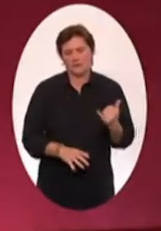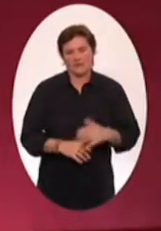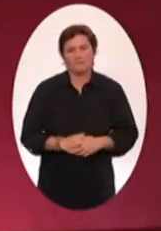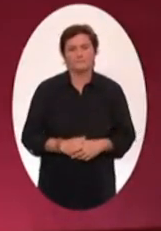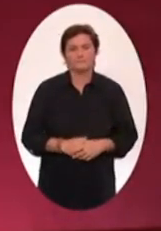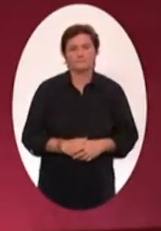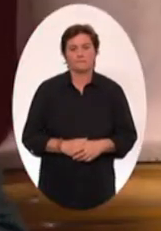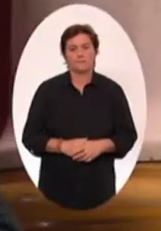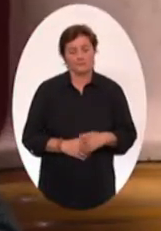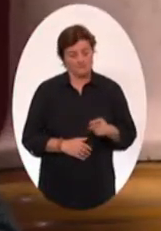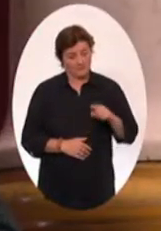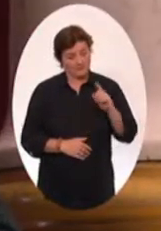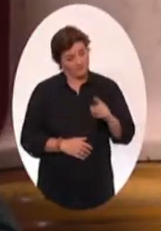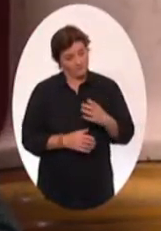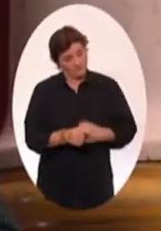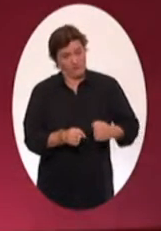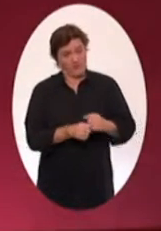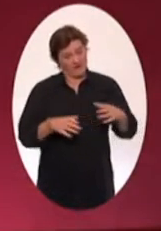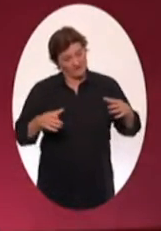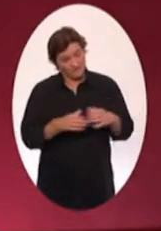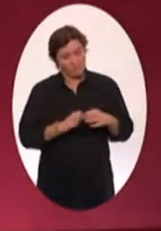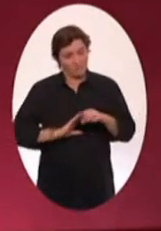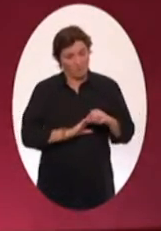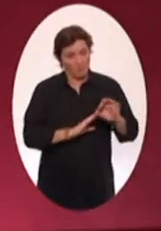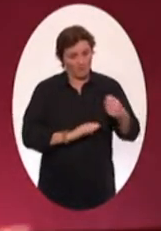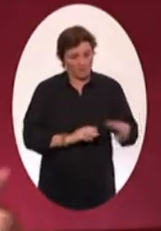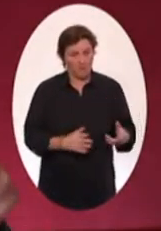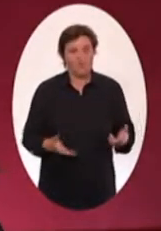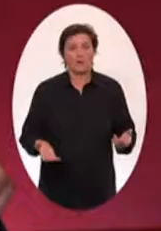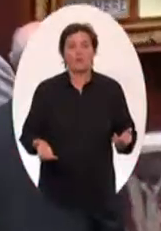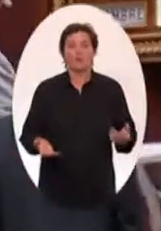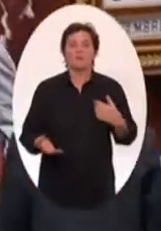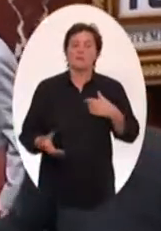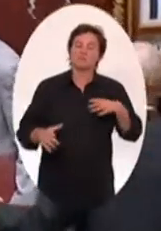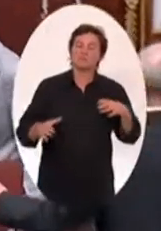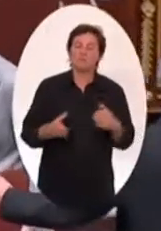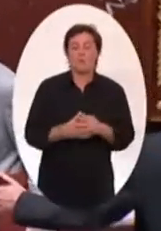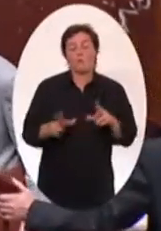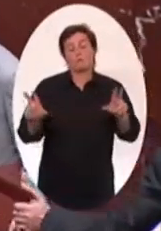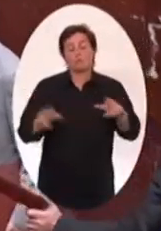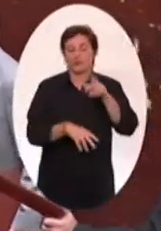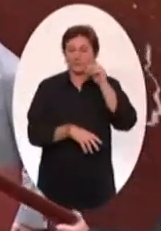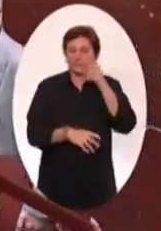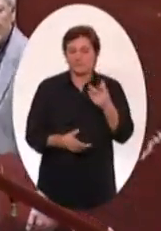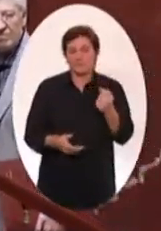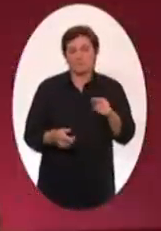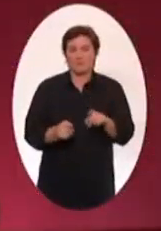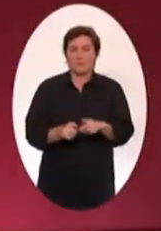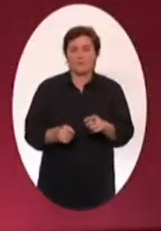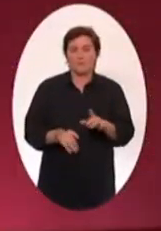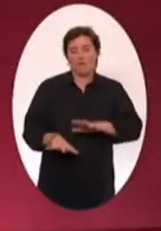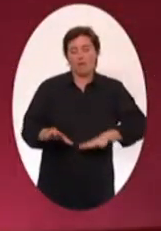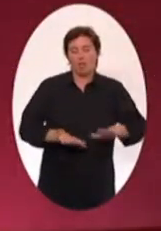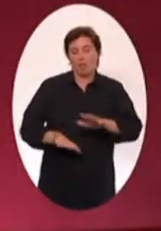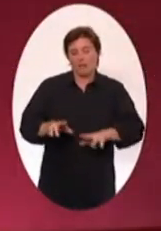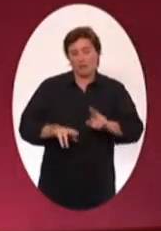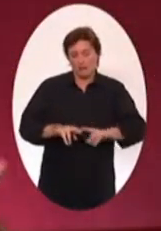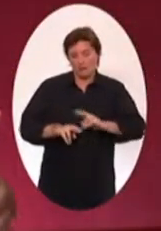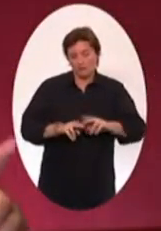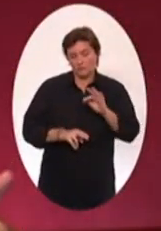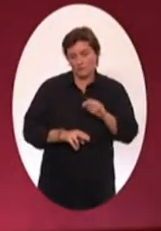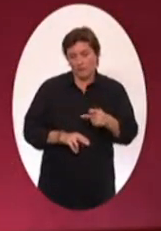Voilà, donc, il faut faire un Front Républicain. Vous savez, le Front Républicain, ça va être le sparadrap du capitaine Haddock du Parti Socialiste. Hein.